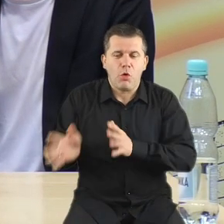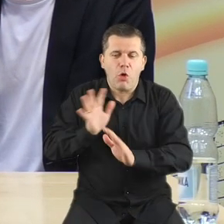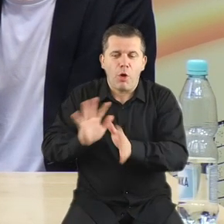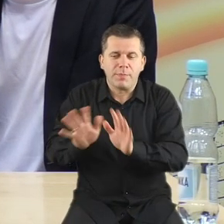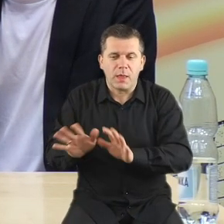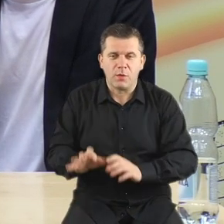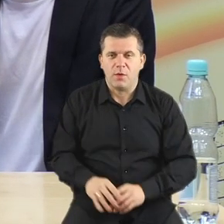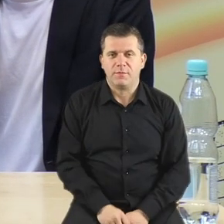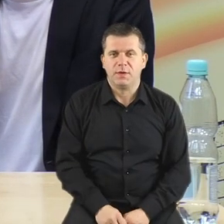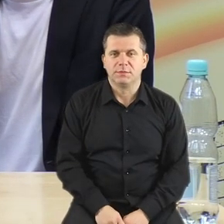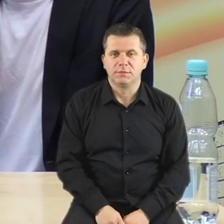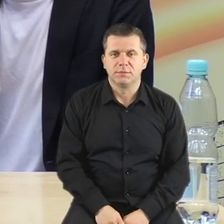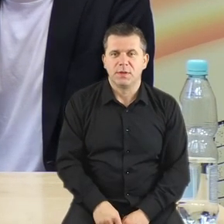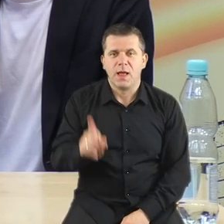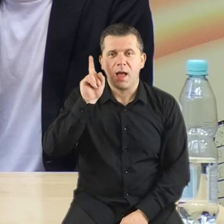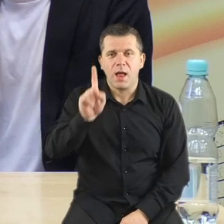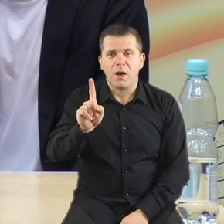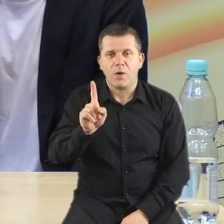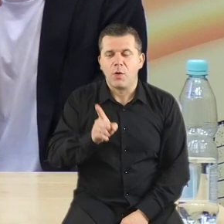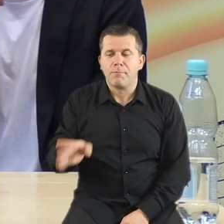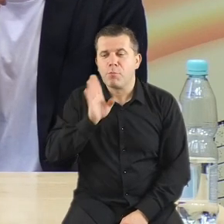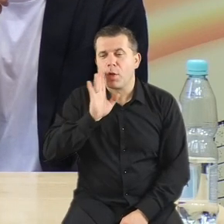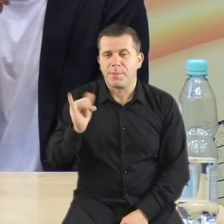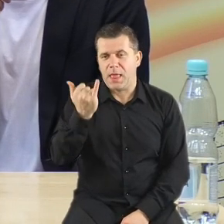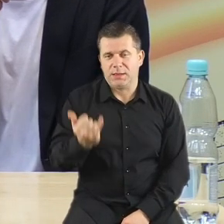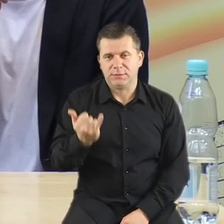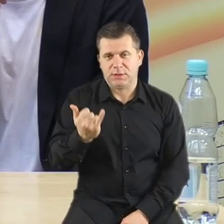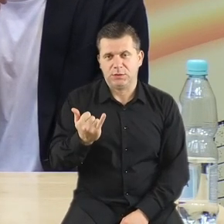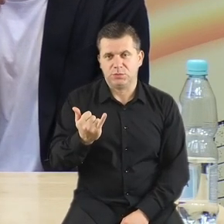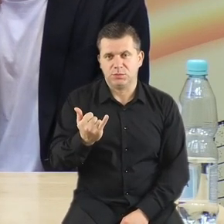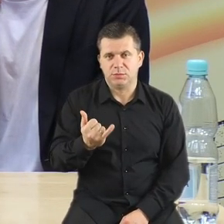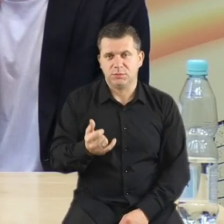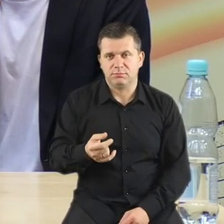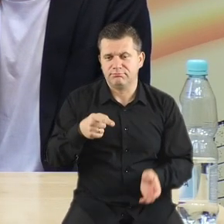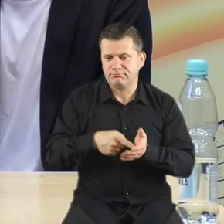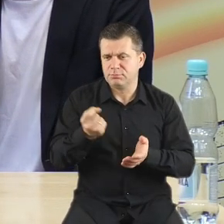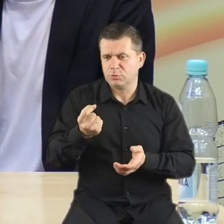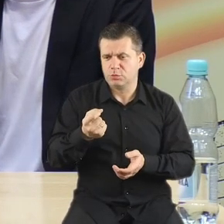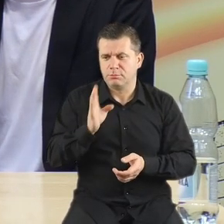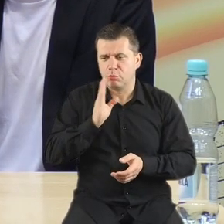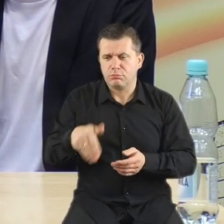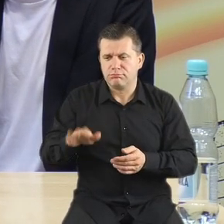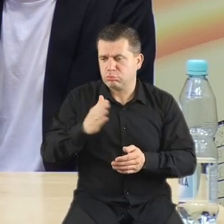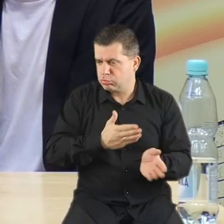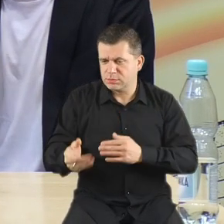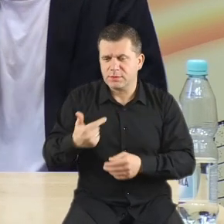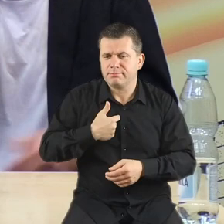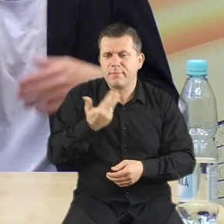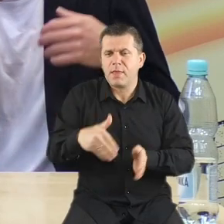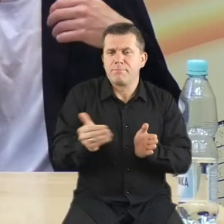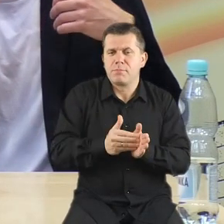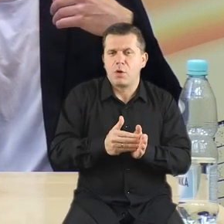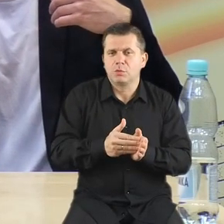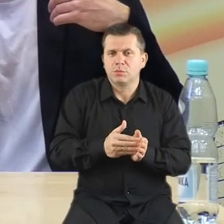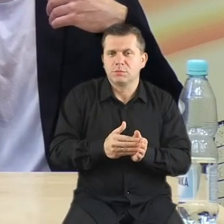opiekować się, ale ono tak jak takie dziecko, no w pewnym momencie już nas nie potrzebuje.